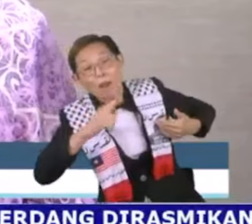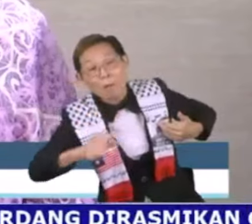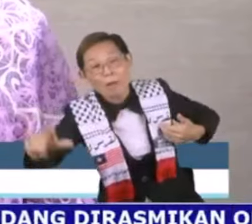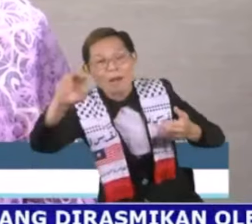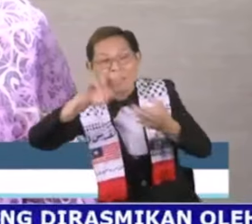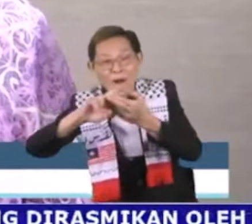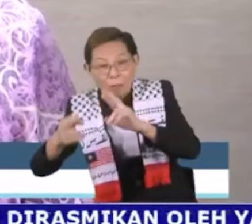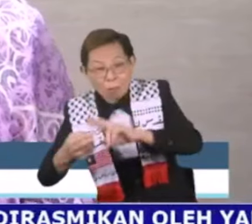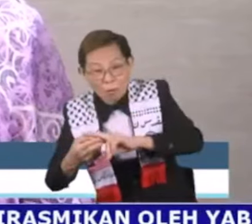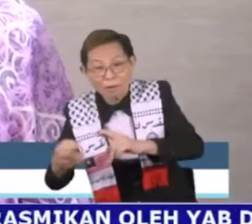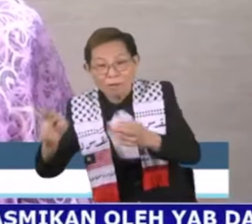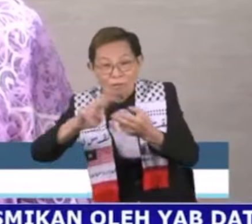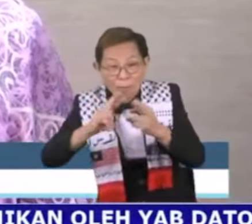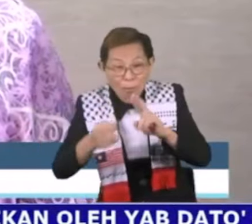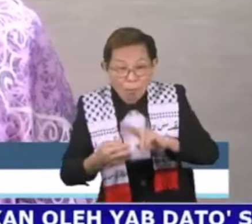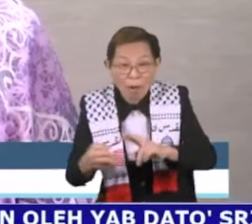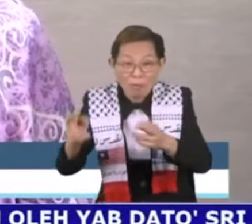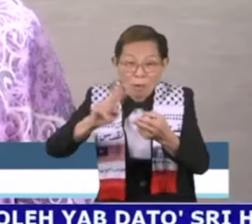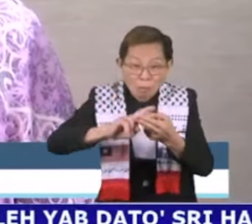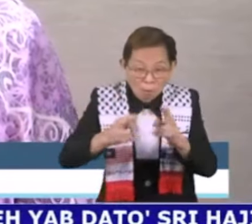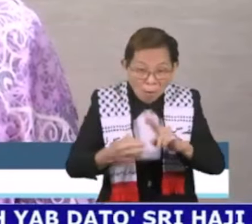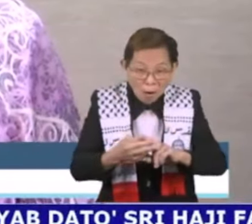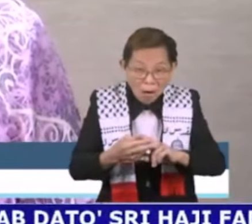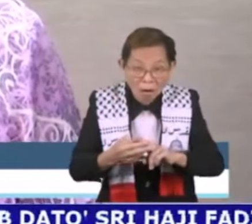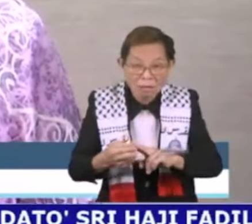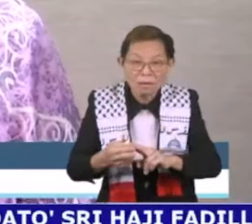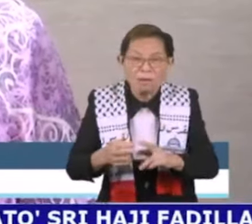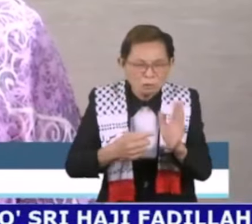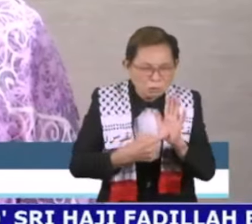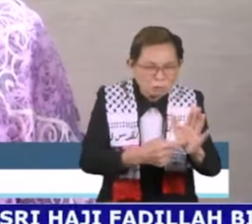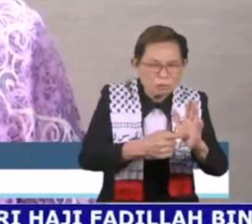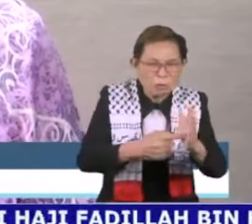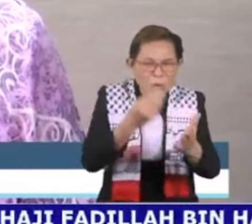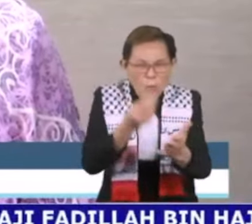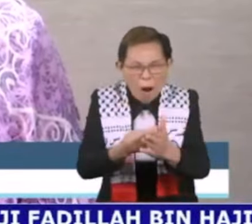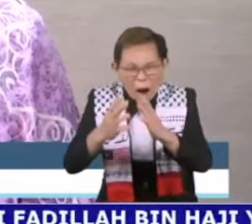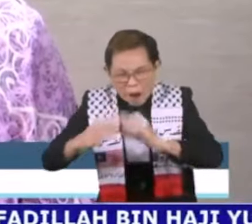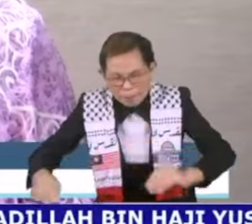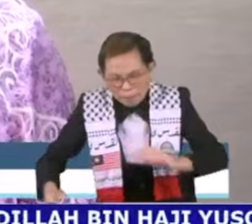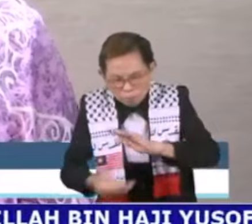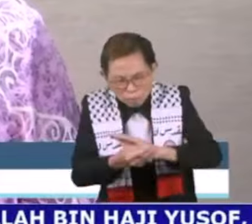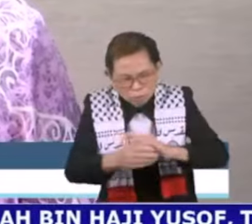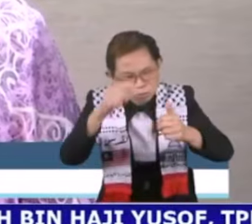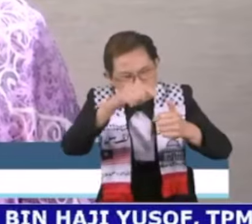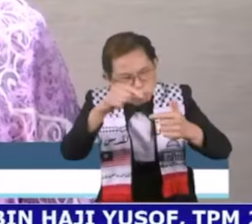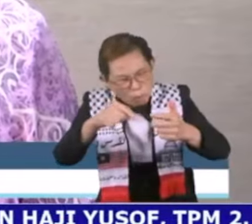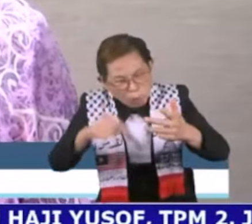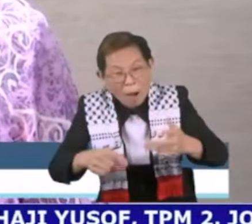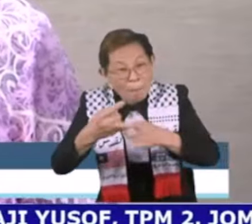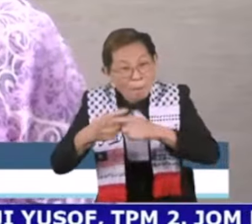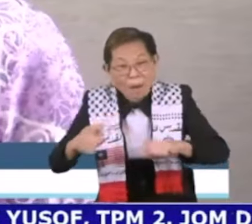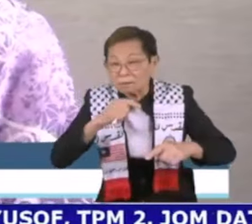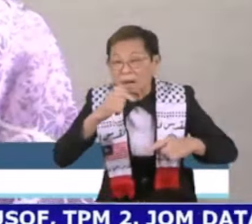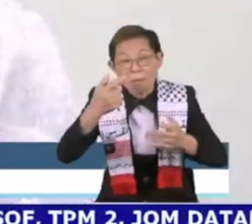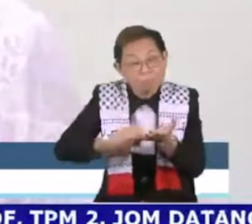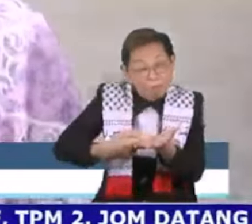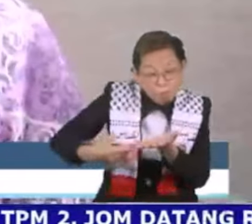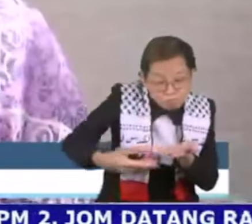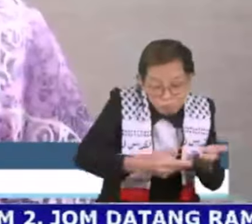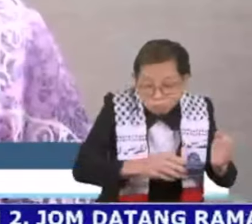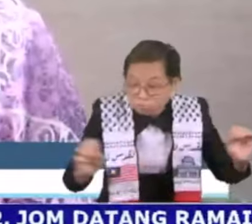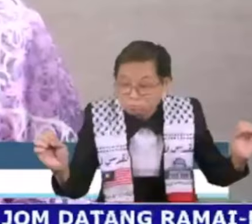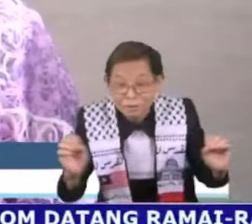laporan lakan itu menunjukkan segala ketirisan, rasuah dan sebagainya. Tetapi tidak